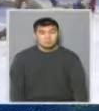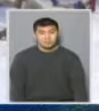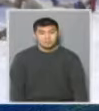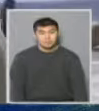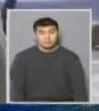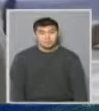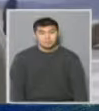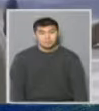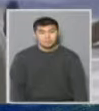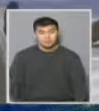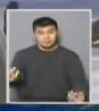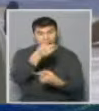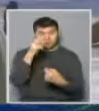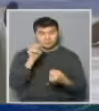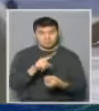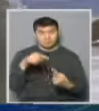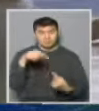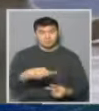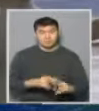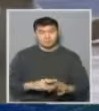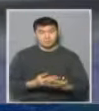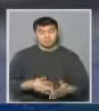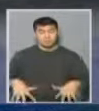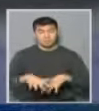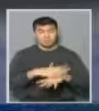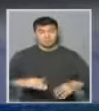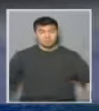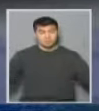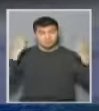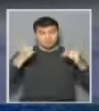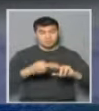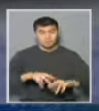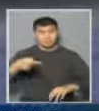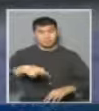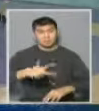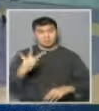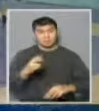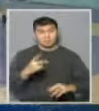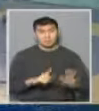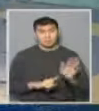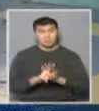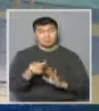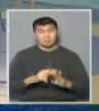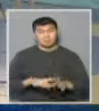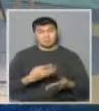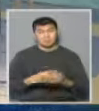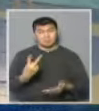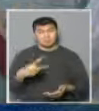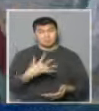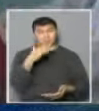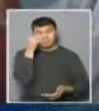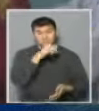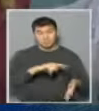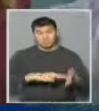В соответствии с посланием президента, в целях развития массового спорта в области функционирует 1139 объектов. К 2025